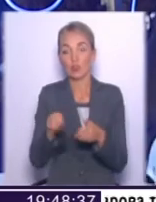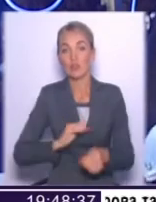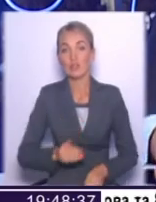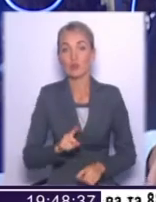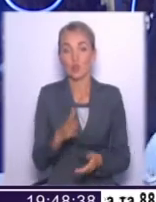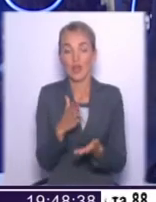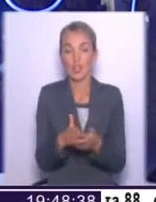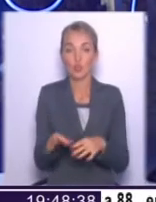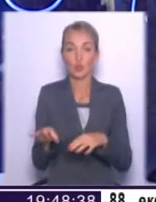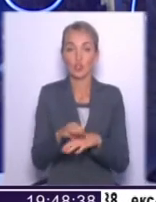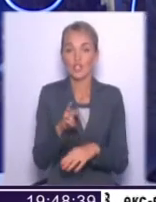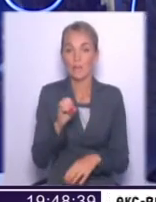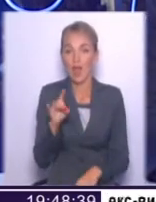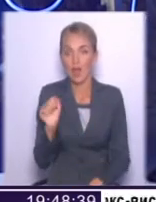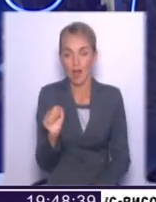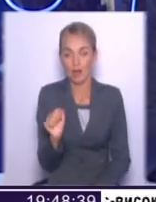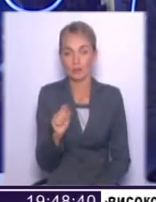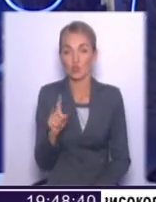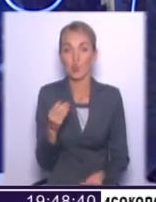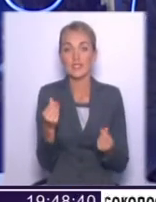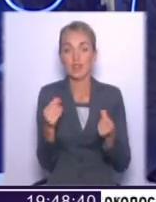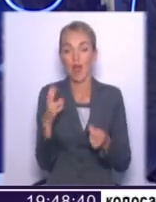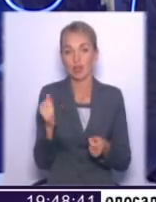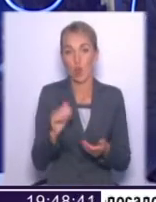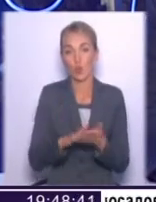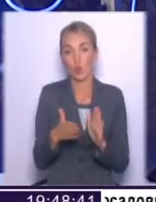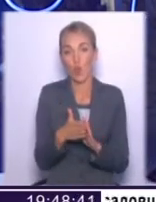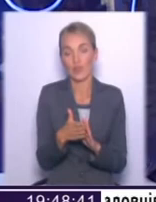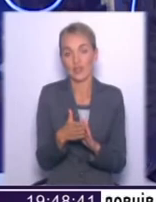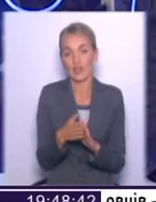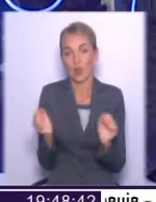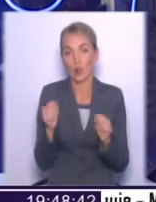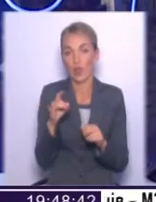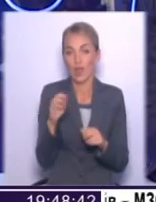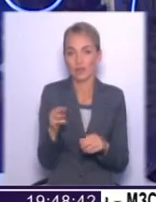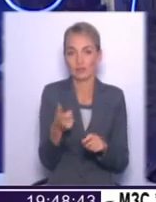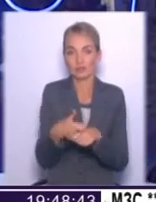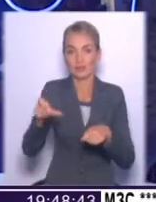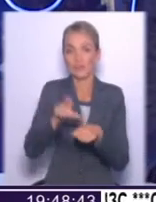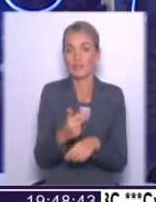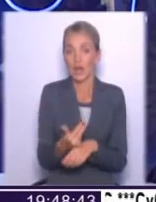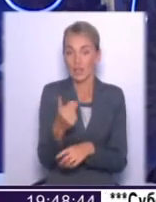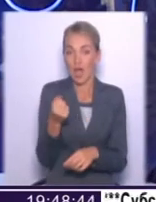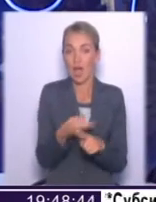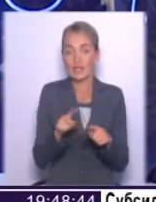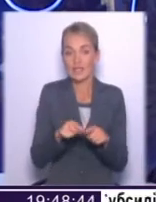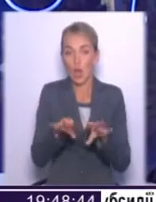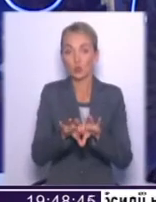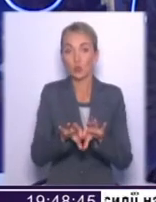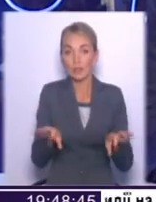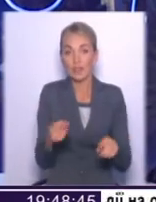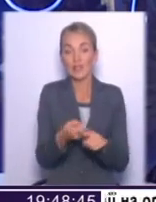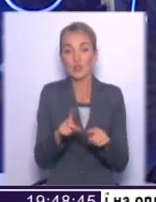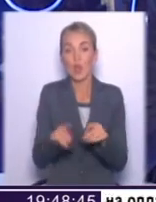належить дружині мера, що ціна на умовний там холодоагент, вона завищена у 3 рази, а ця турбіна, вона на цю